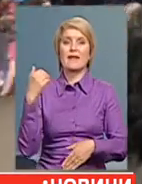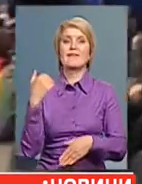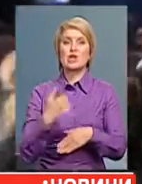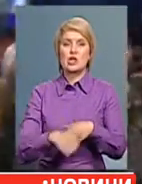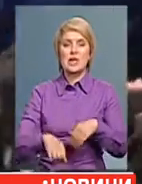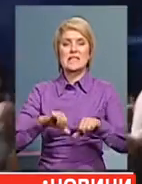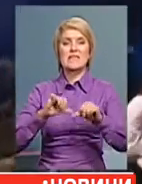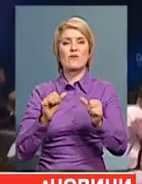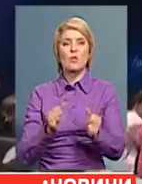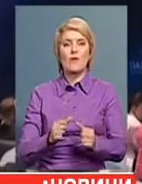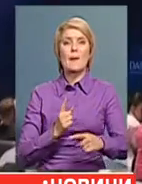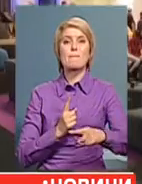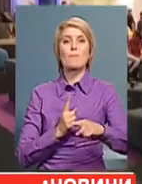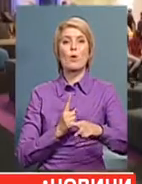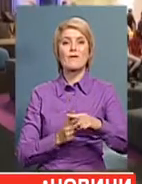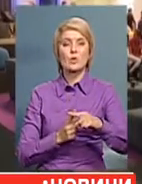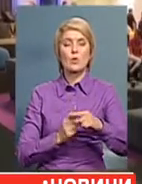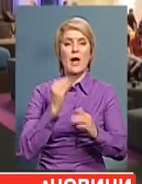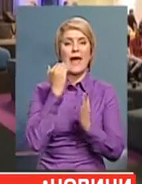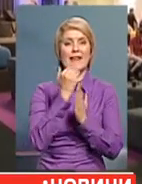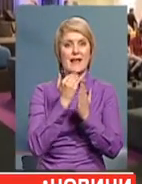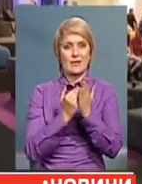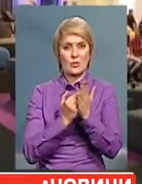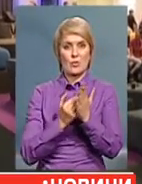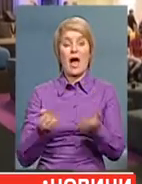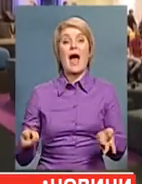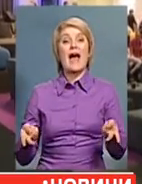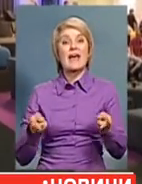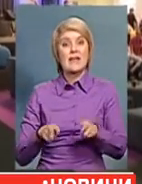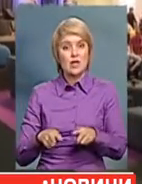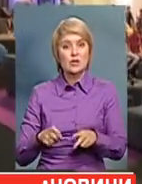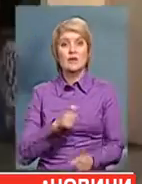сформували половину рейтингу. Ну а решта буде за глядачами.